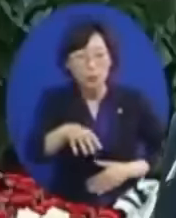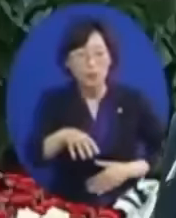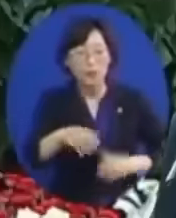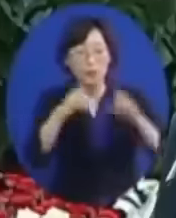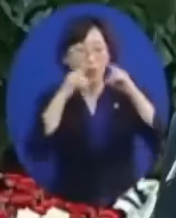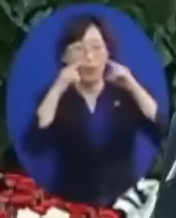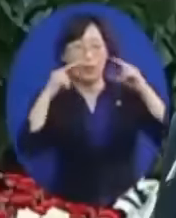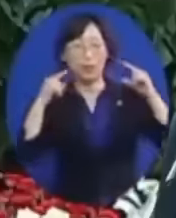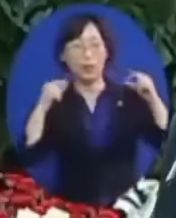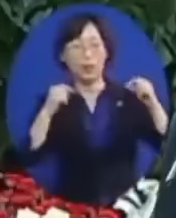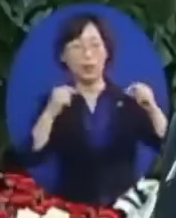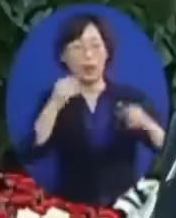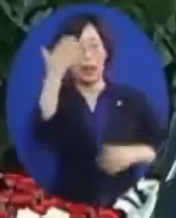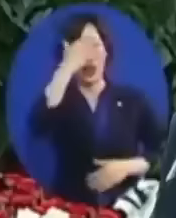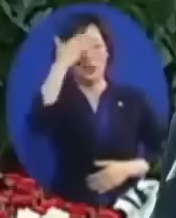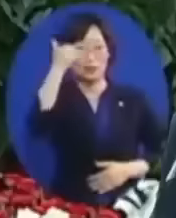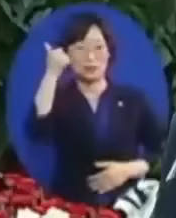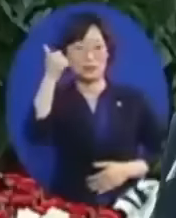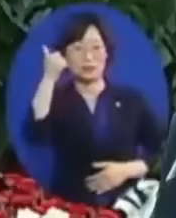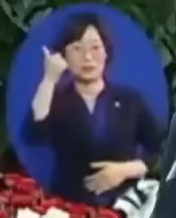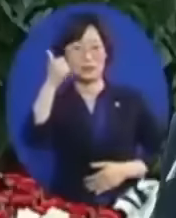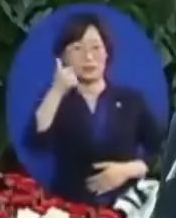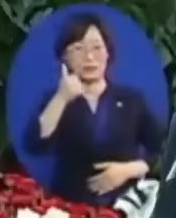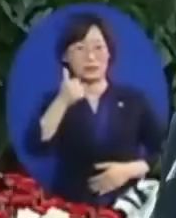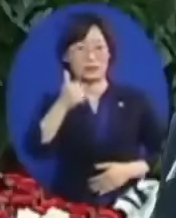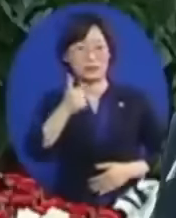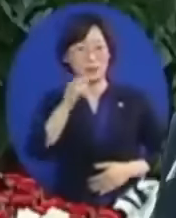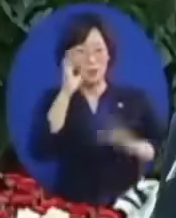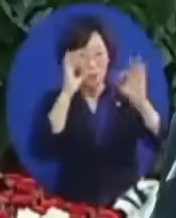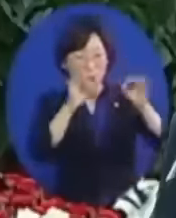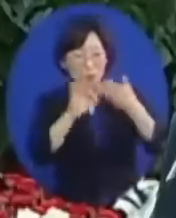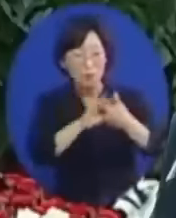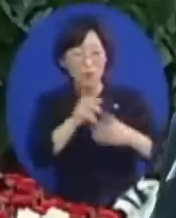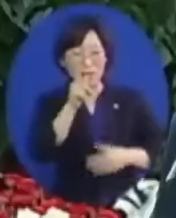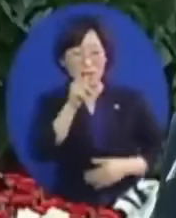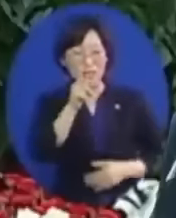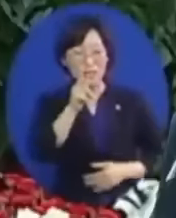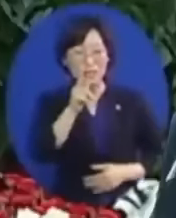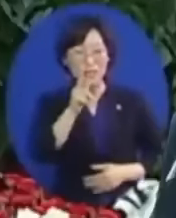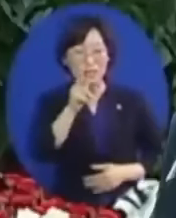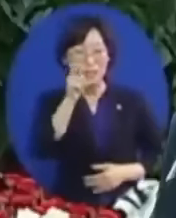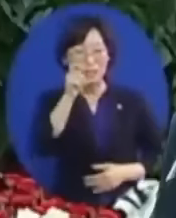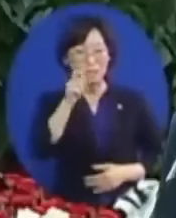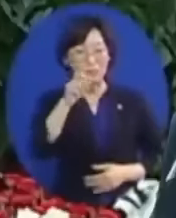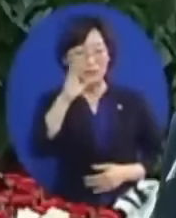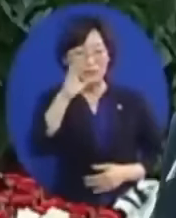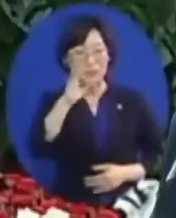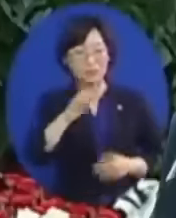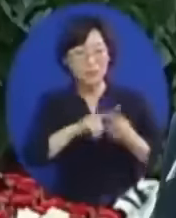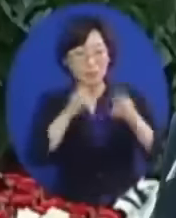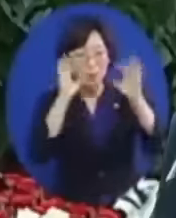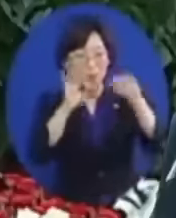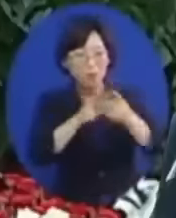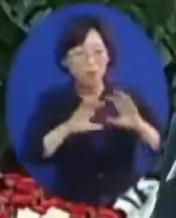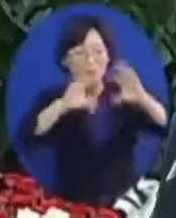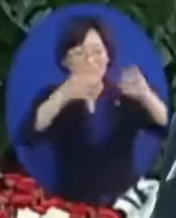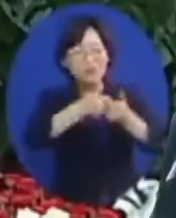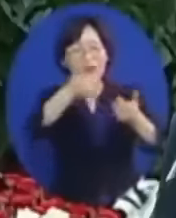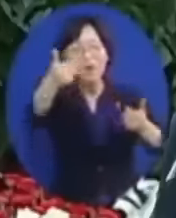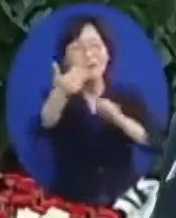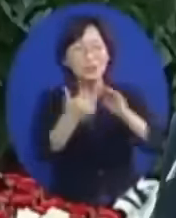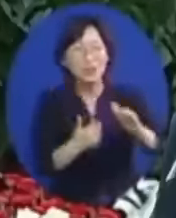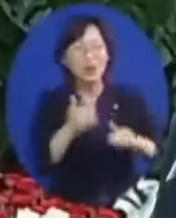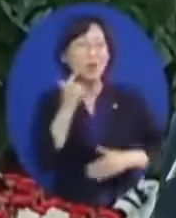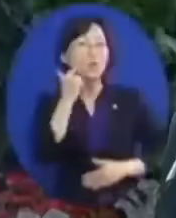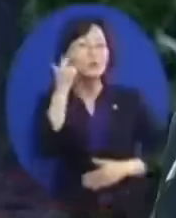치킨 커널 샌더스는 세상 뜨기 전에 저하고 친했습니다. 캔사스에 우리 하나님의 성회